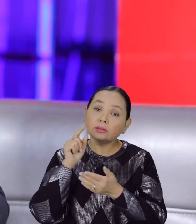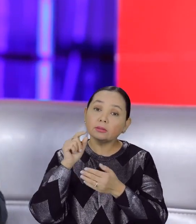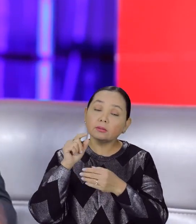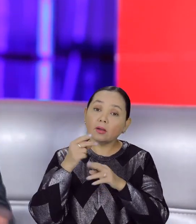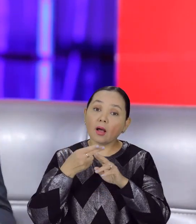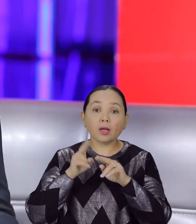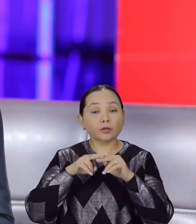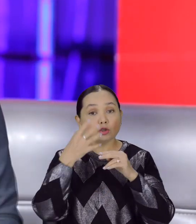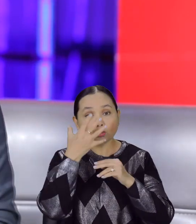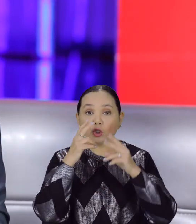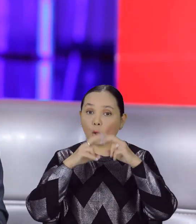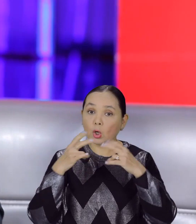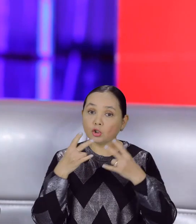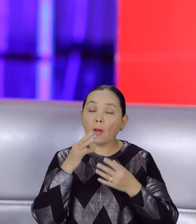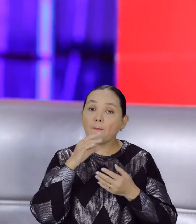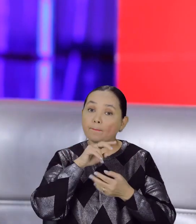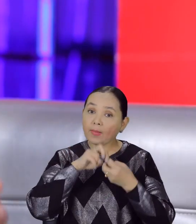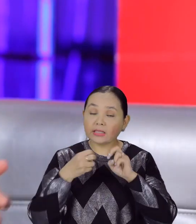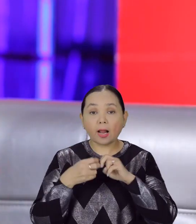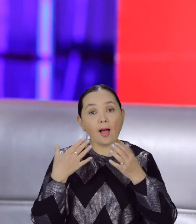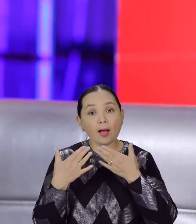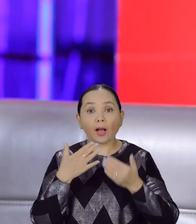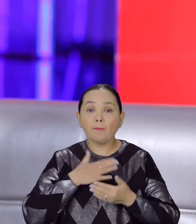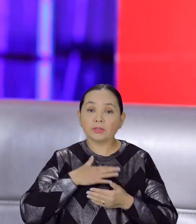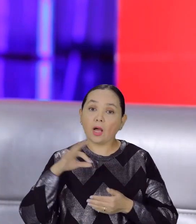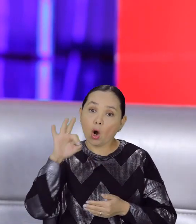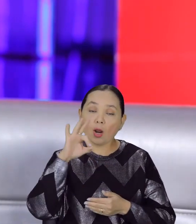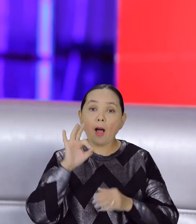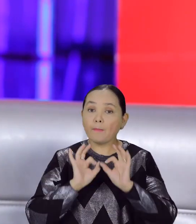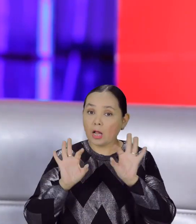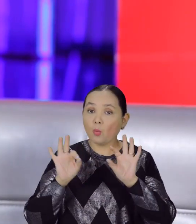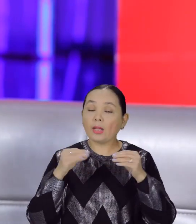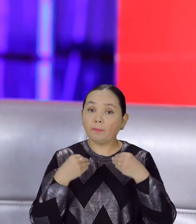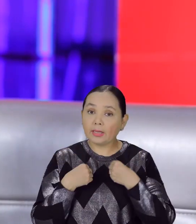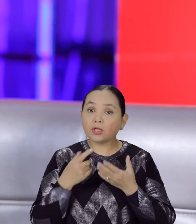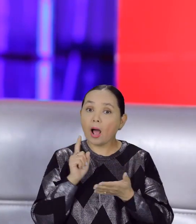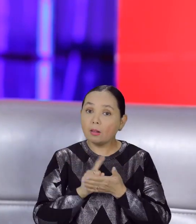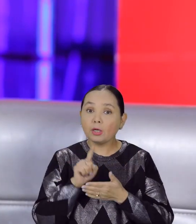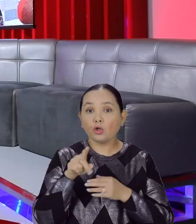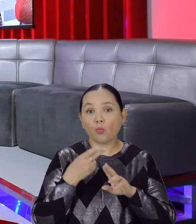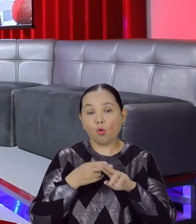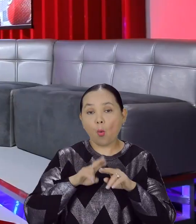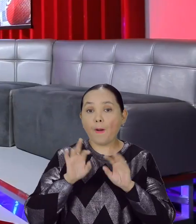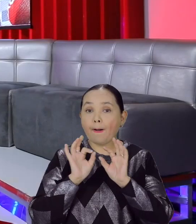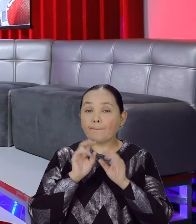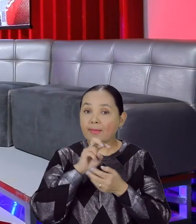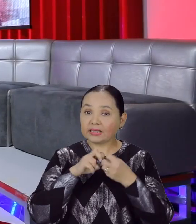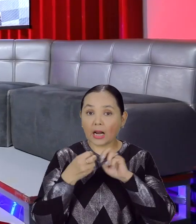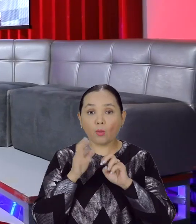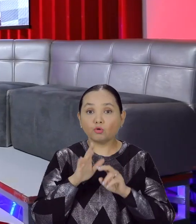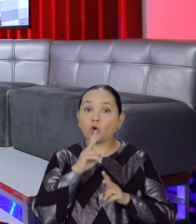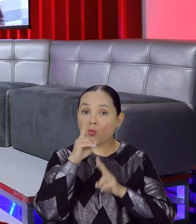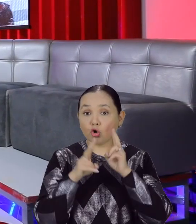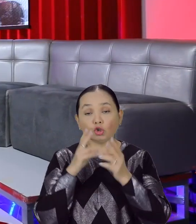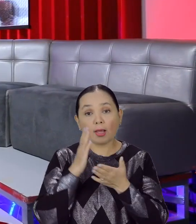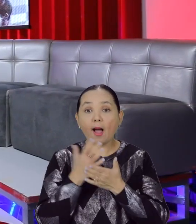jiddiy o'rganish kerak bo'lgan masala. Agar bizga bu haqda ma'lumot berishsa, albatta, lekin bu masala bo'yicha bizga murojaatlar yetib